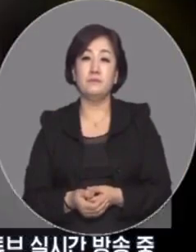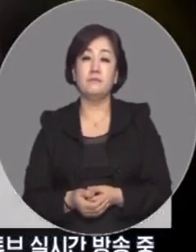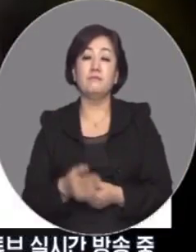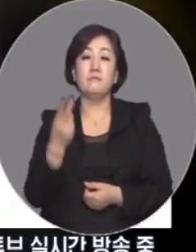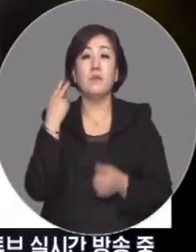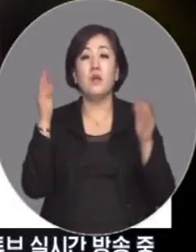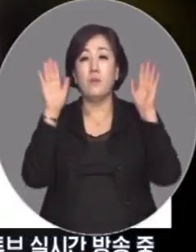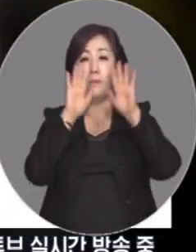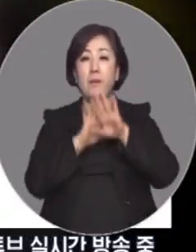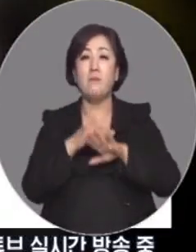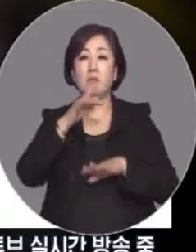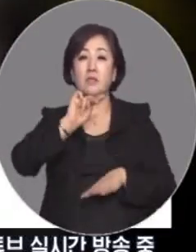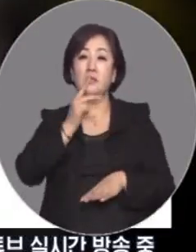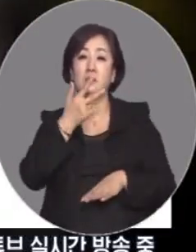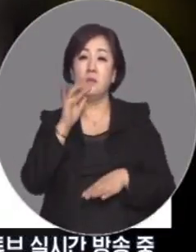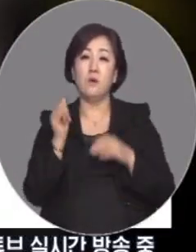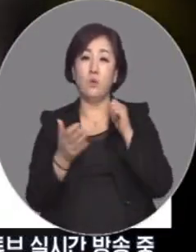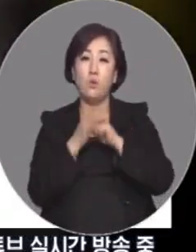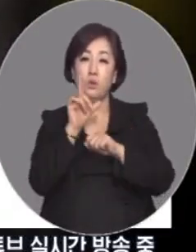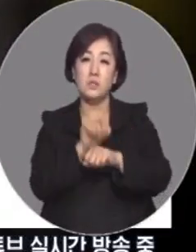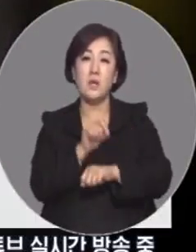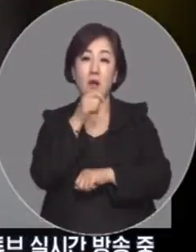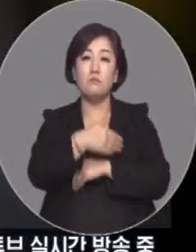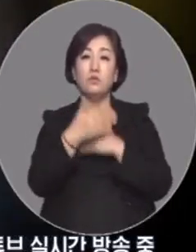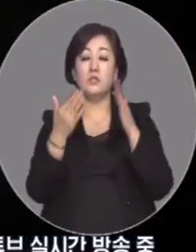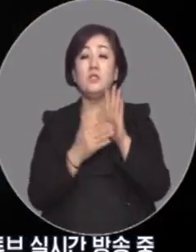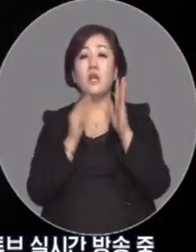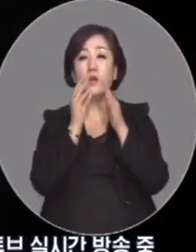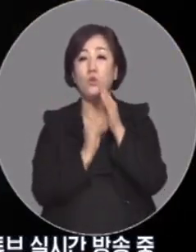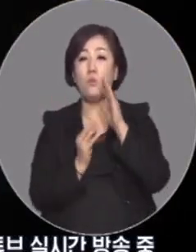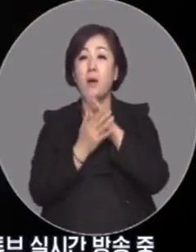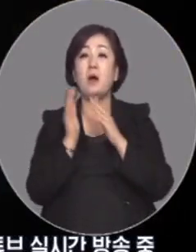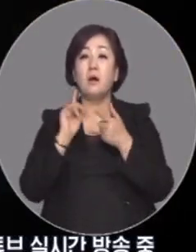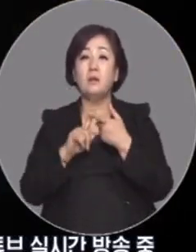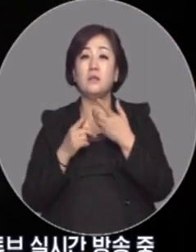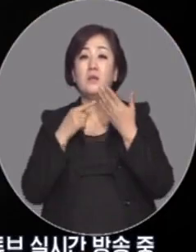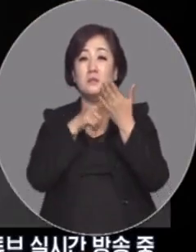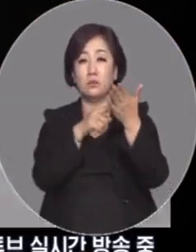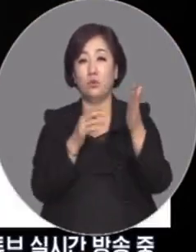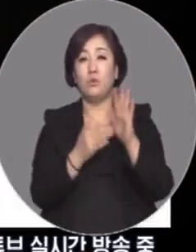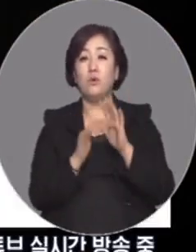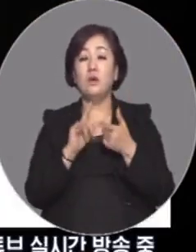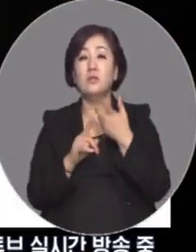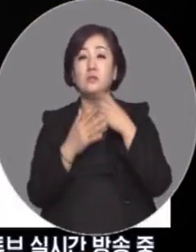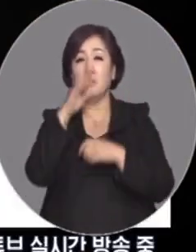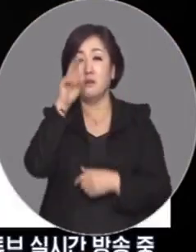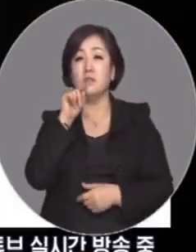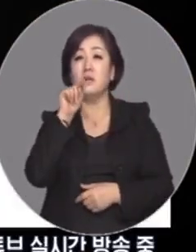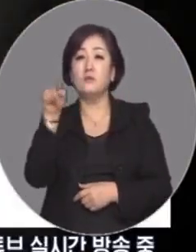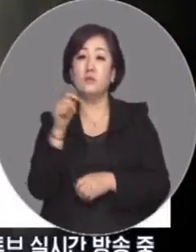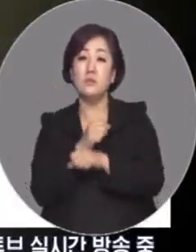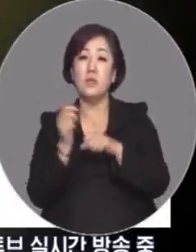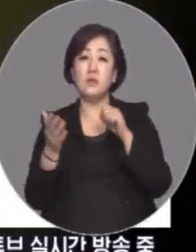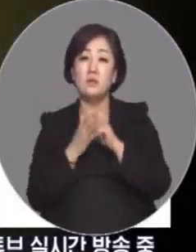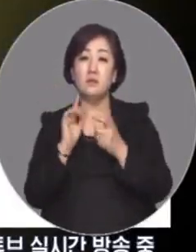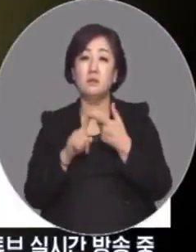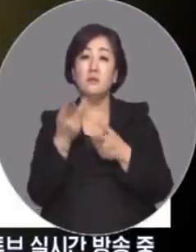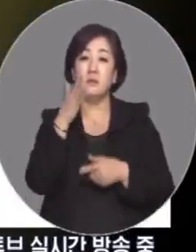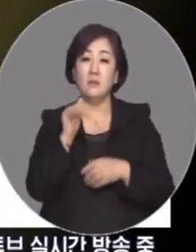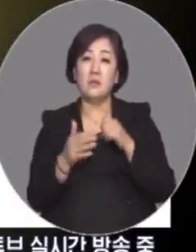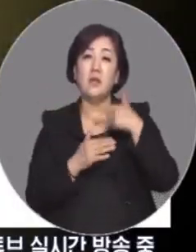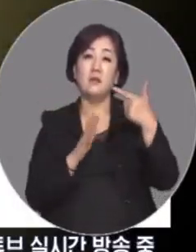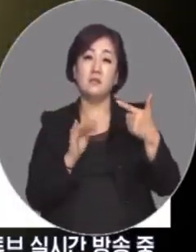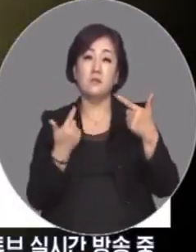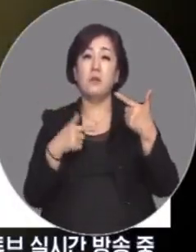그제 저녁 남구 신정동의 한 사무실. 도박 신고가 접수돼 경찰이 출동했는데 밀폐된 공간에서